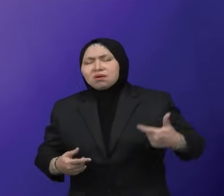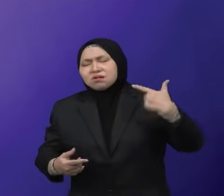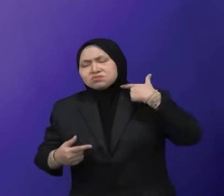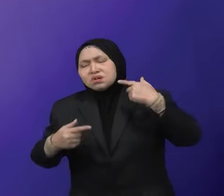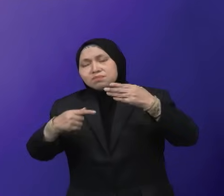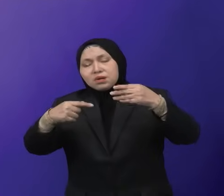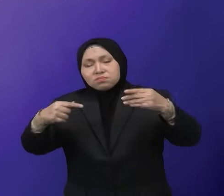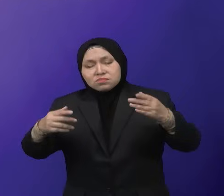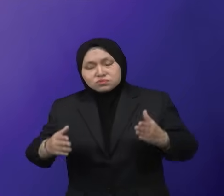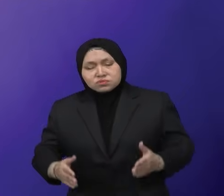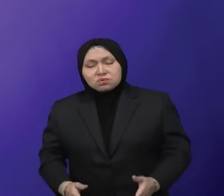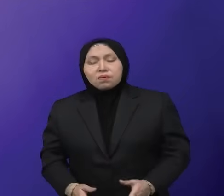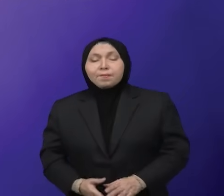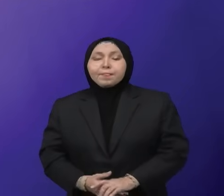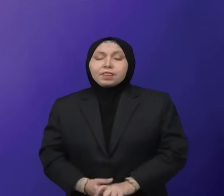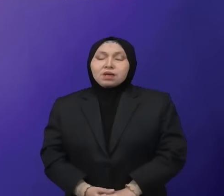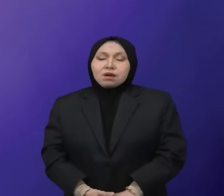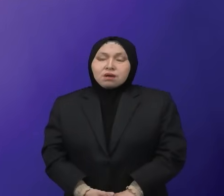نصيرا